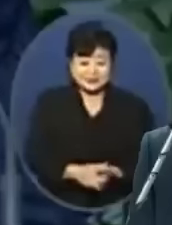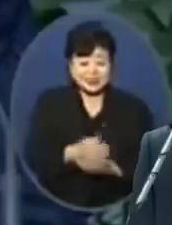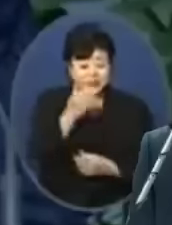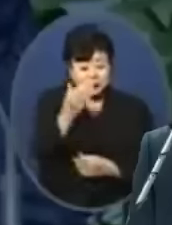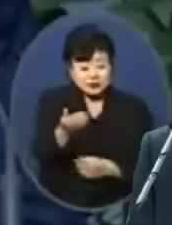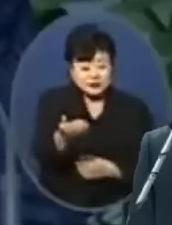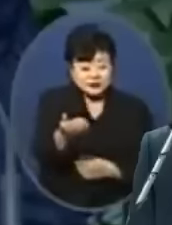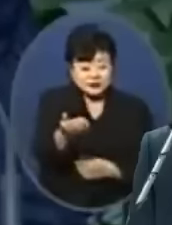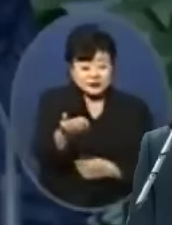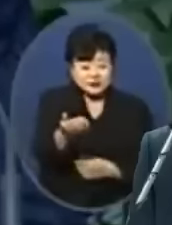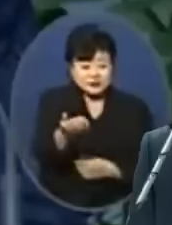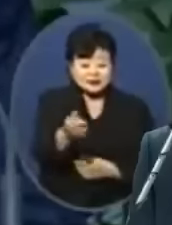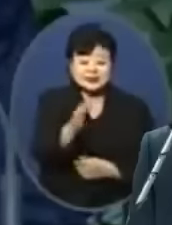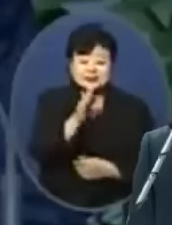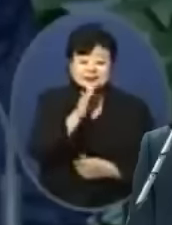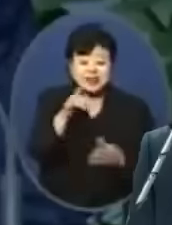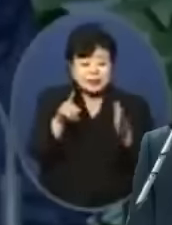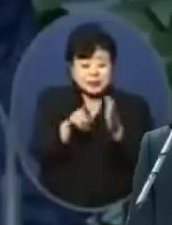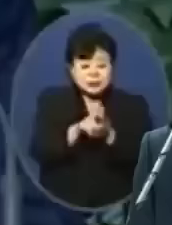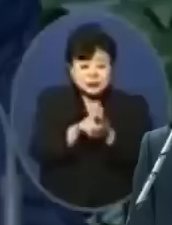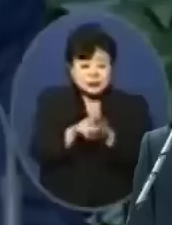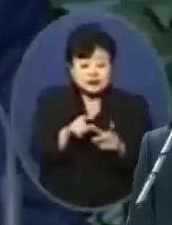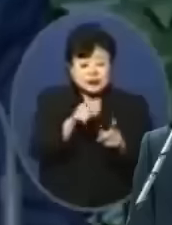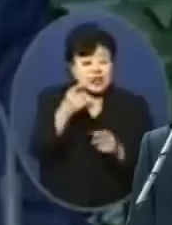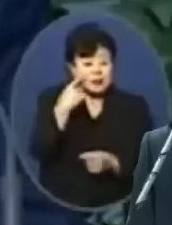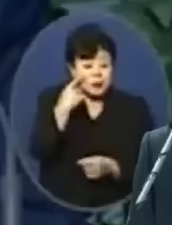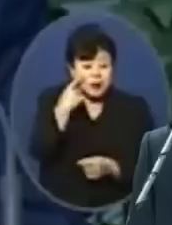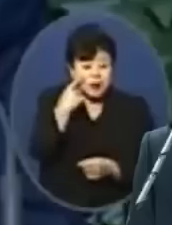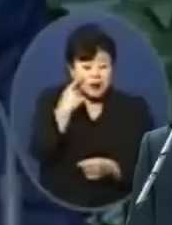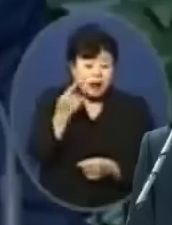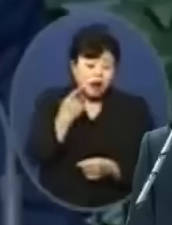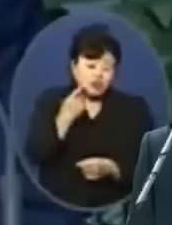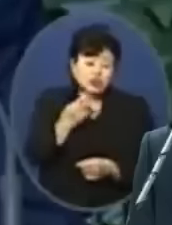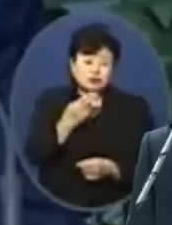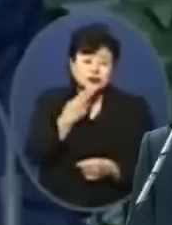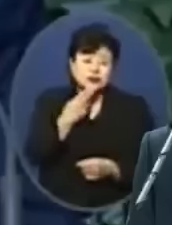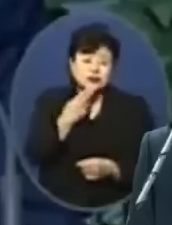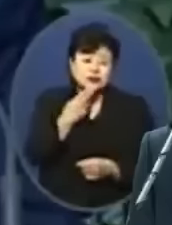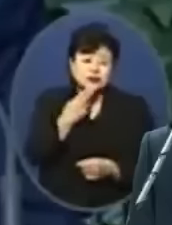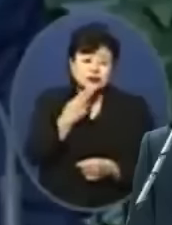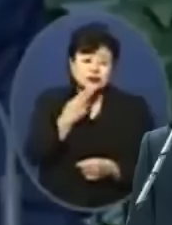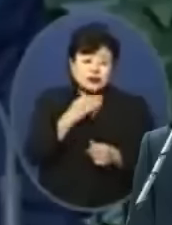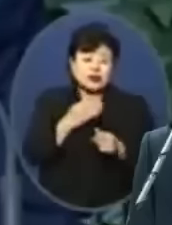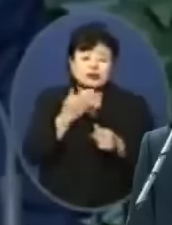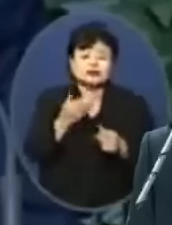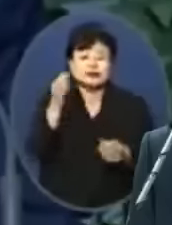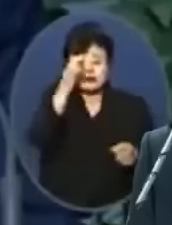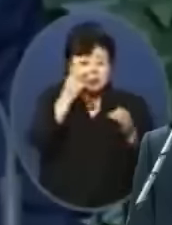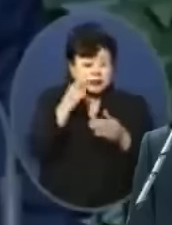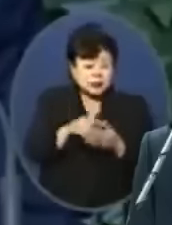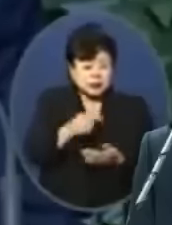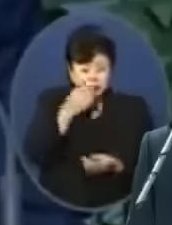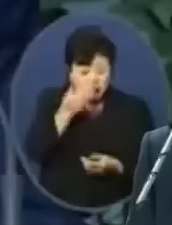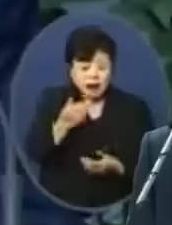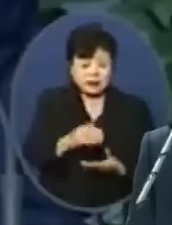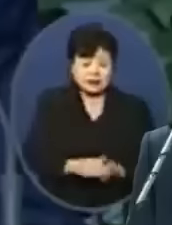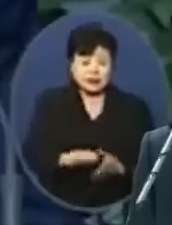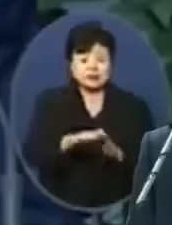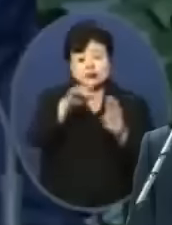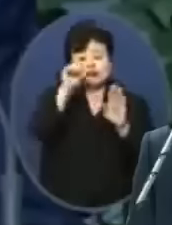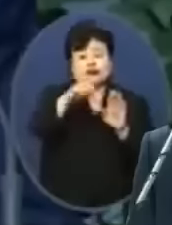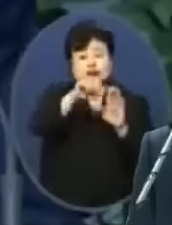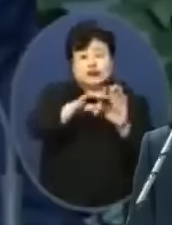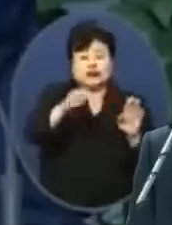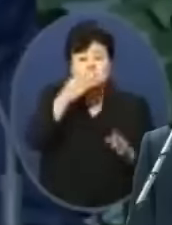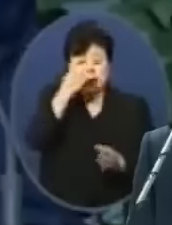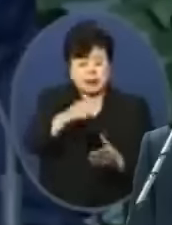여러분 실제로 믿음으로 살아보면 거짓이 없습니다. 구하라 주실 것이요, 찾으라 찾을 것이요, 문을 두드리라